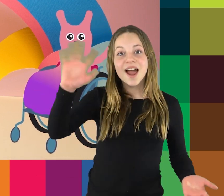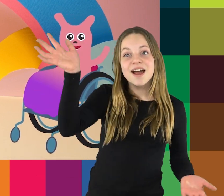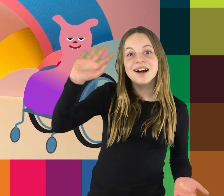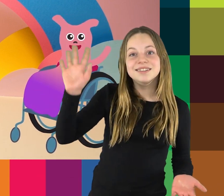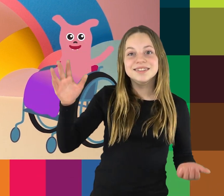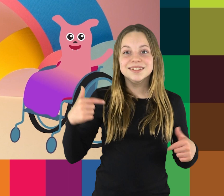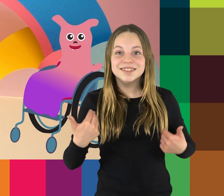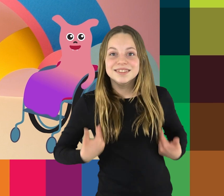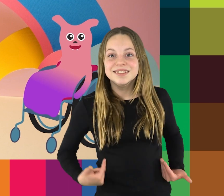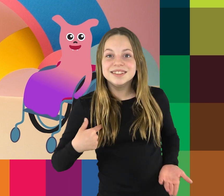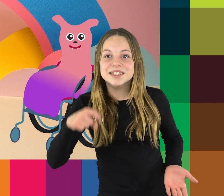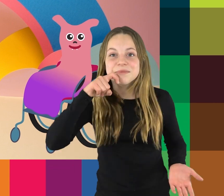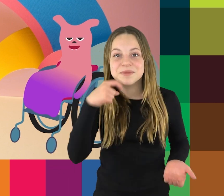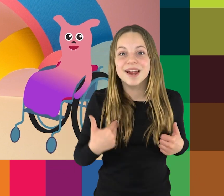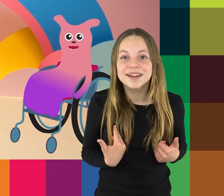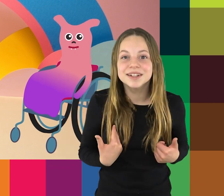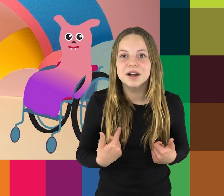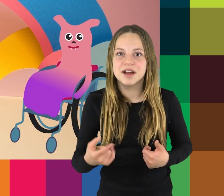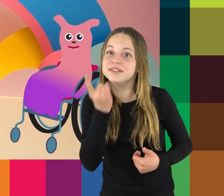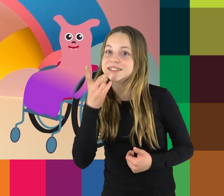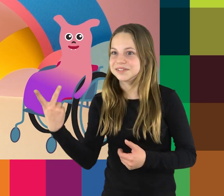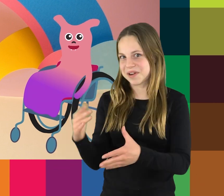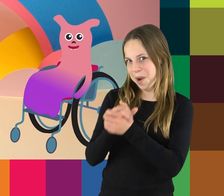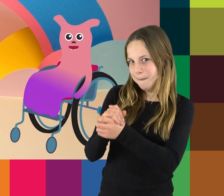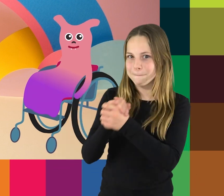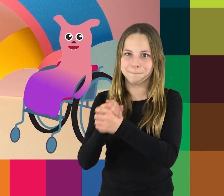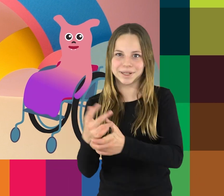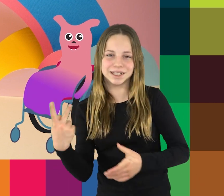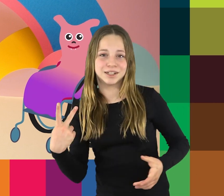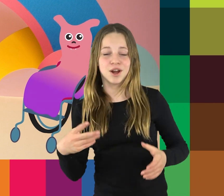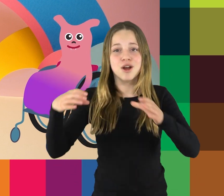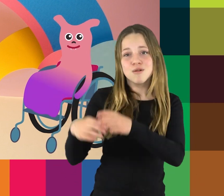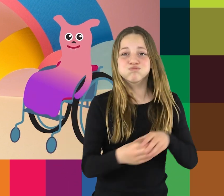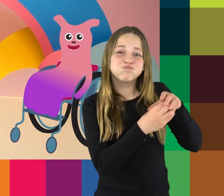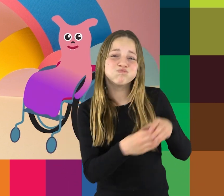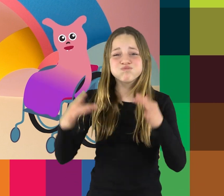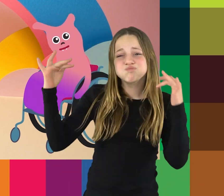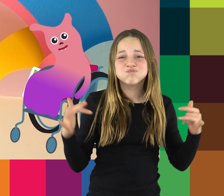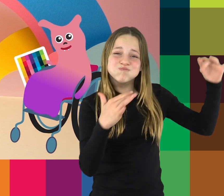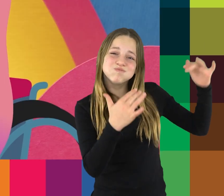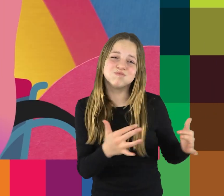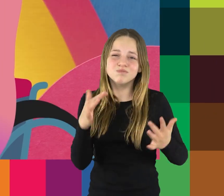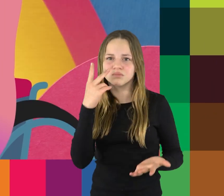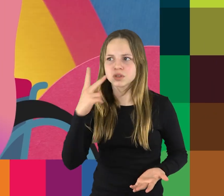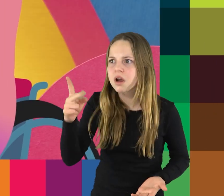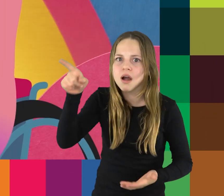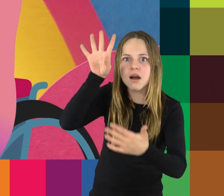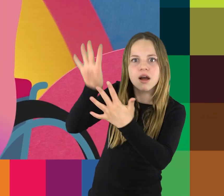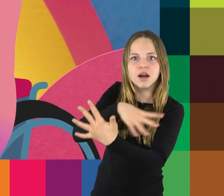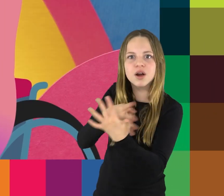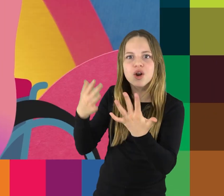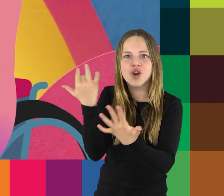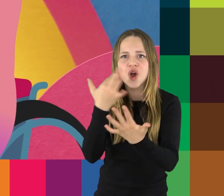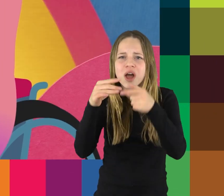Coucou, je m'appelle Lipa, je suis l'amie de Vis. Partons à l'aventure. Trouve les couleurs qui expliquent les droits des